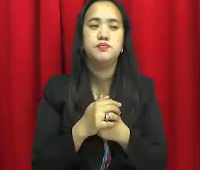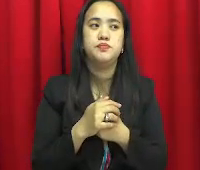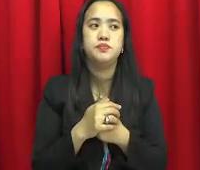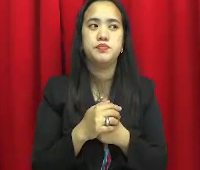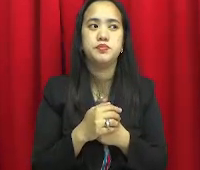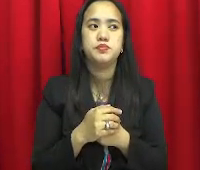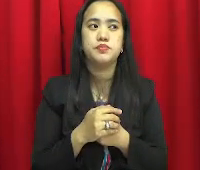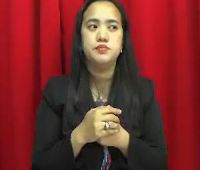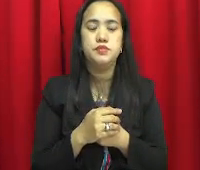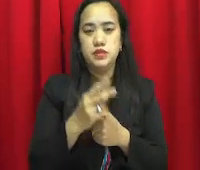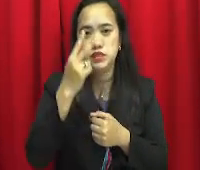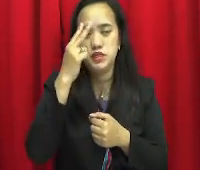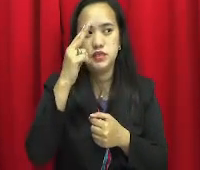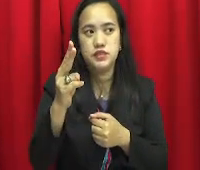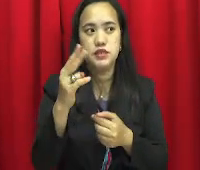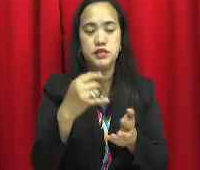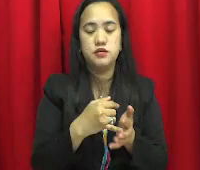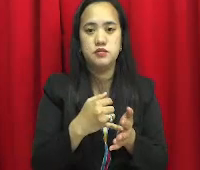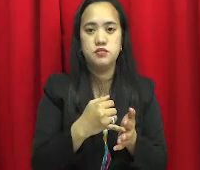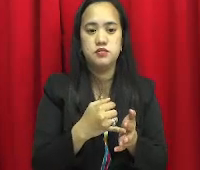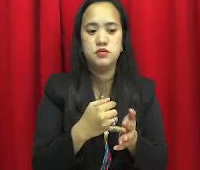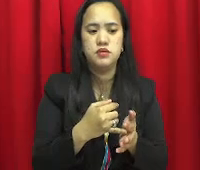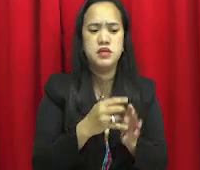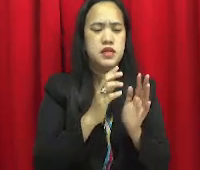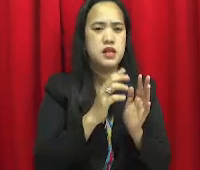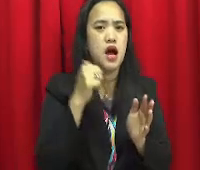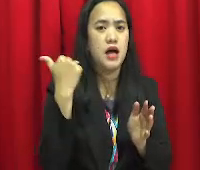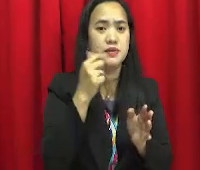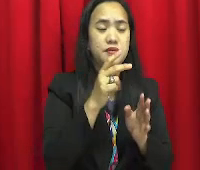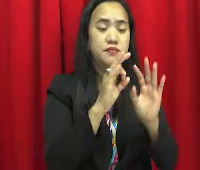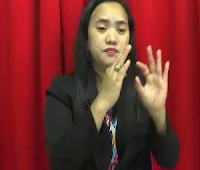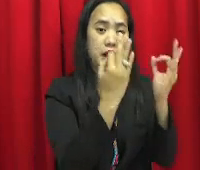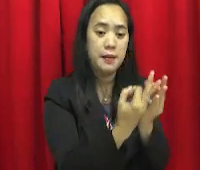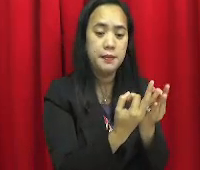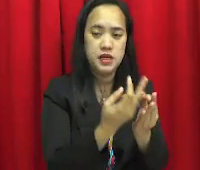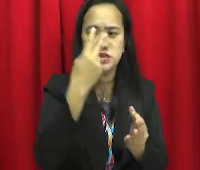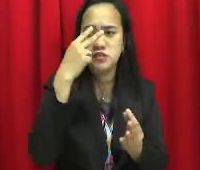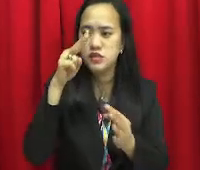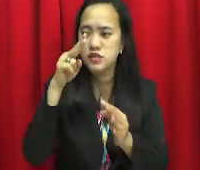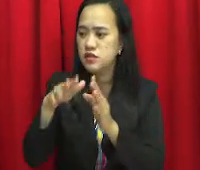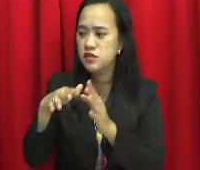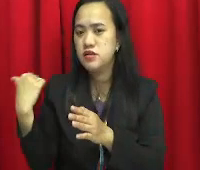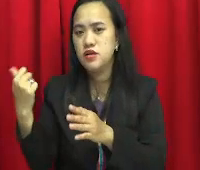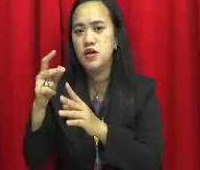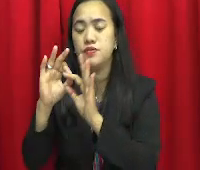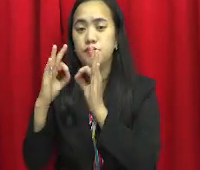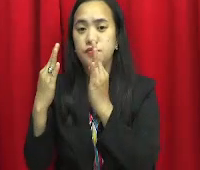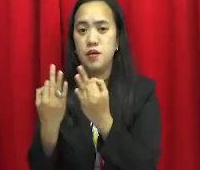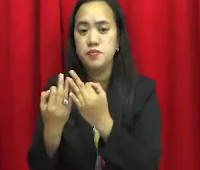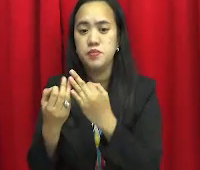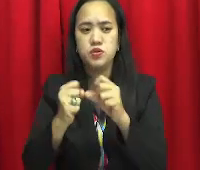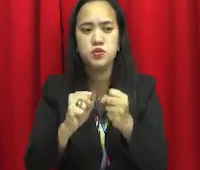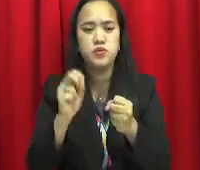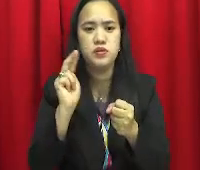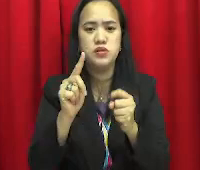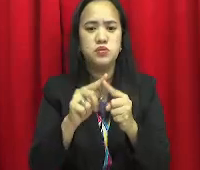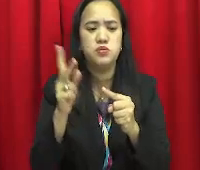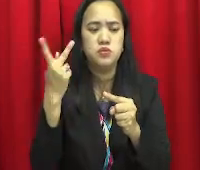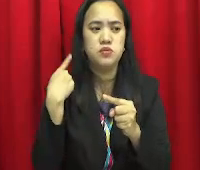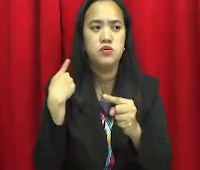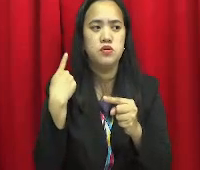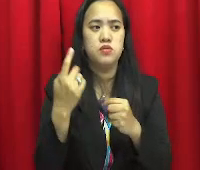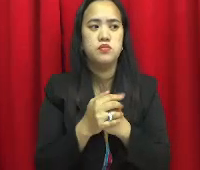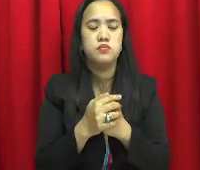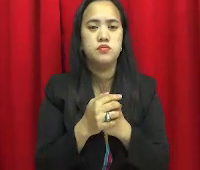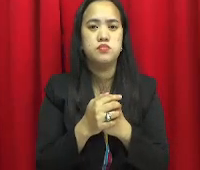Eh, eto nakikita natin ito sa ibang pamilya, eto nakikita uh-huh. natin sa ibang pamilya. Mm-hmm. So, pwede palang ganun, magdoble kayod ka lang, kaya